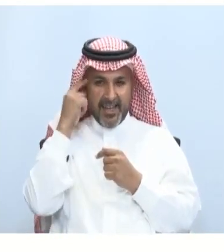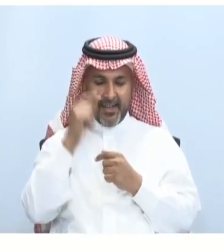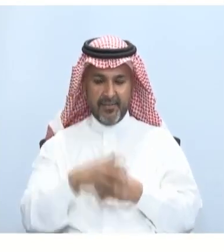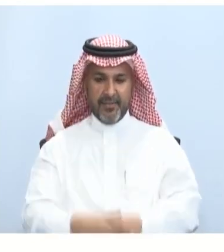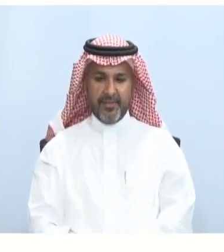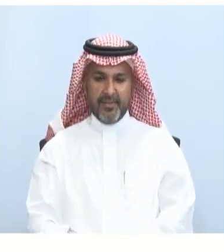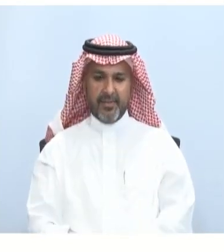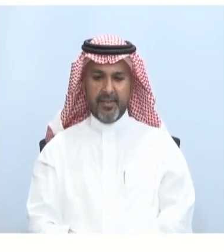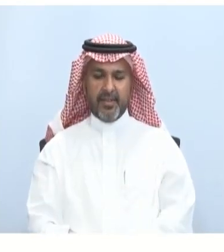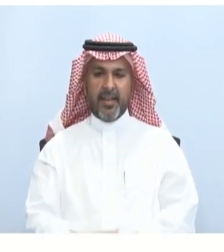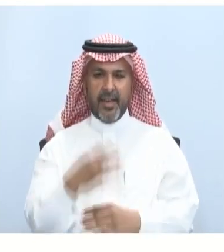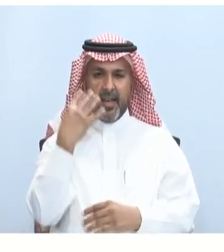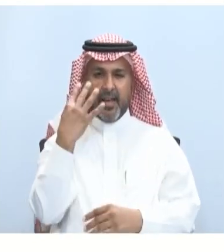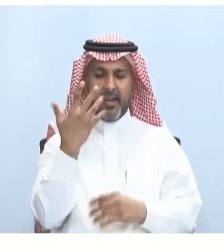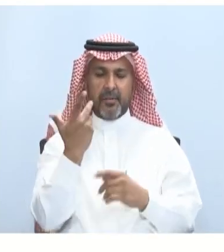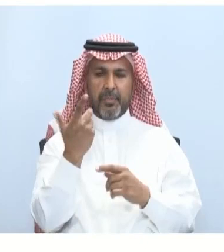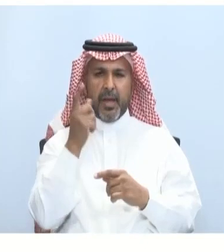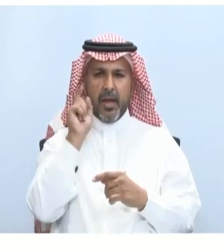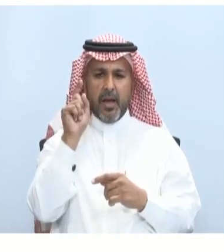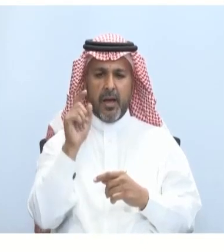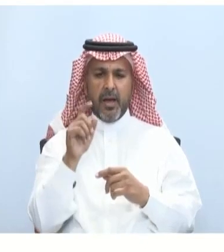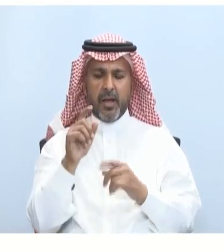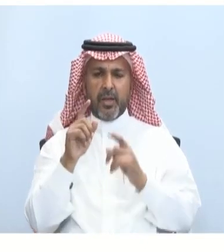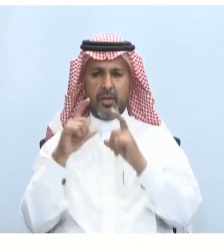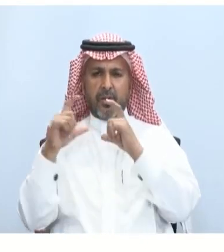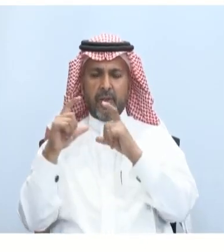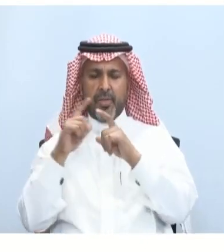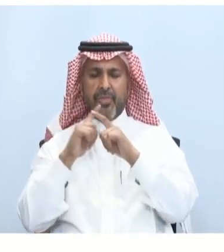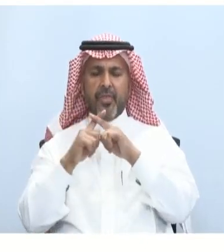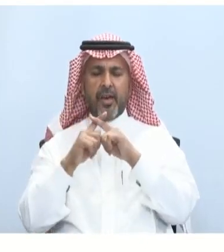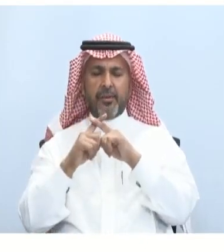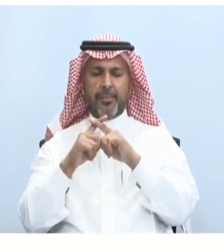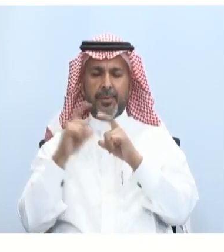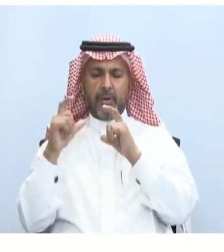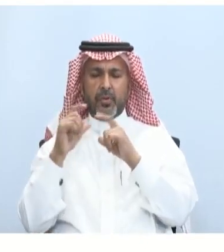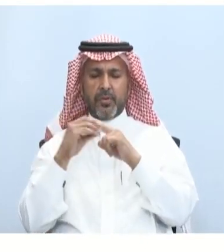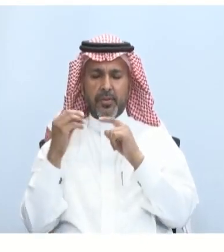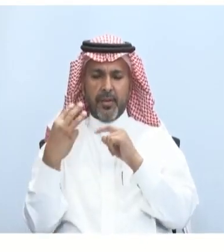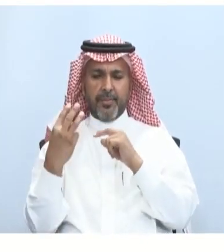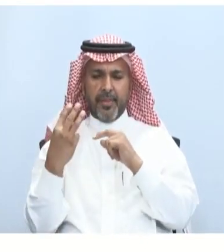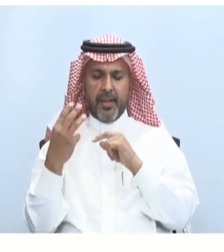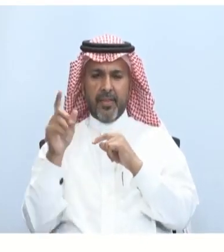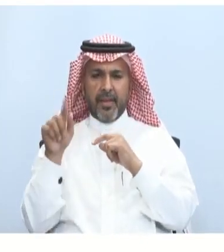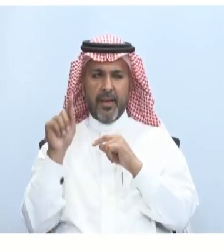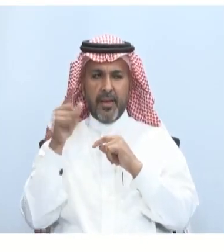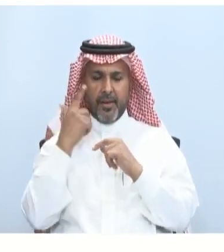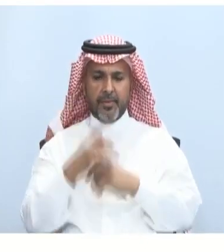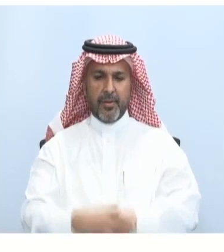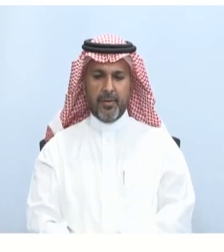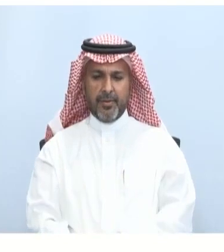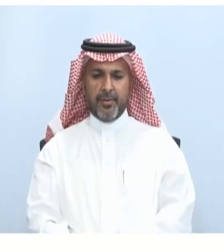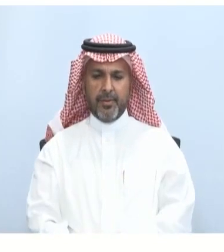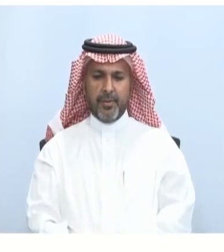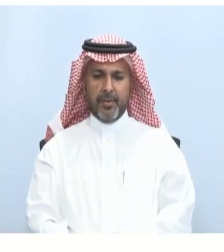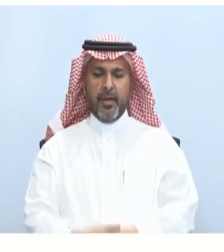اربعه اي مضروبه في سالب ثلاثه اي ضرب عددين تخيليين بحتين كيف نضربهم احسنتم ممتاز نضرب